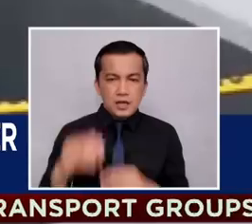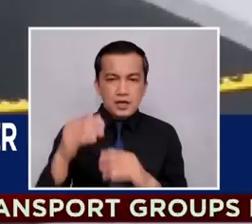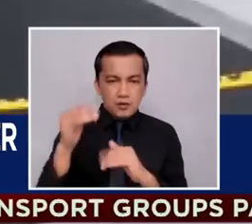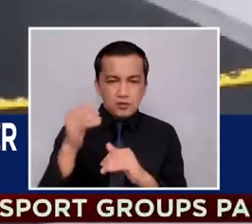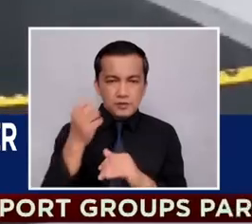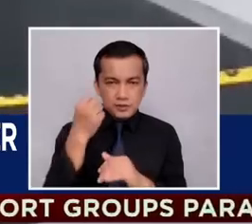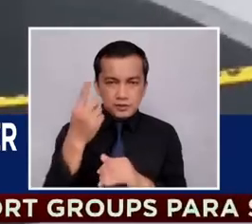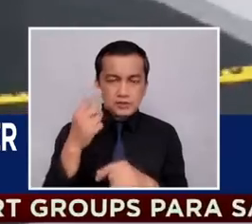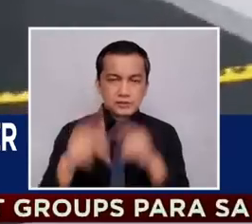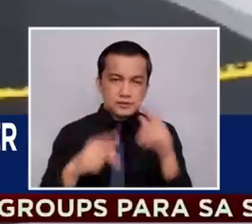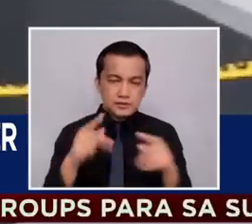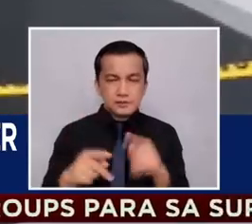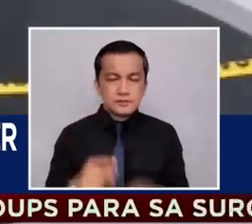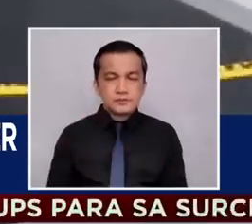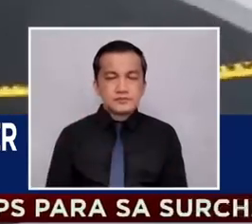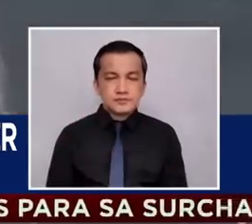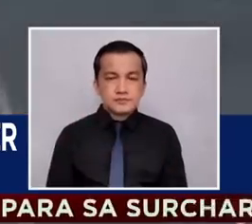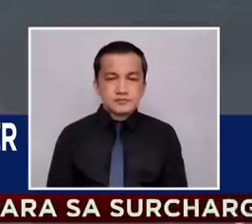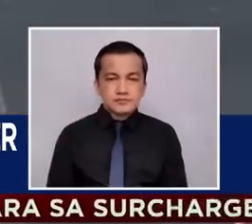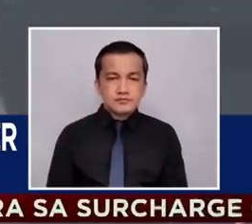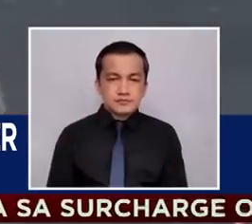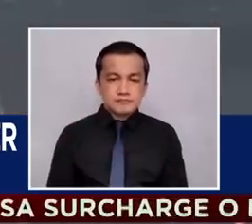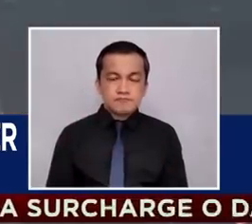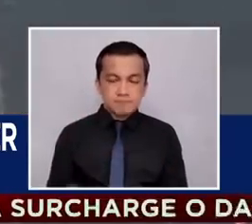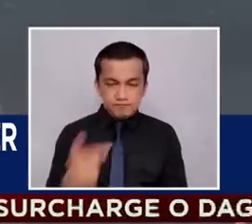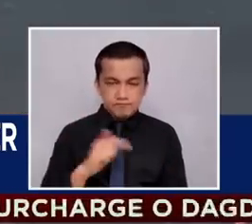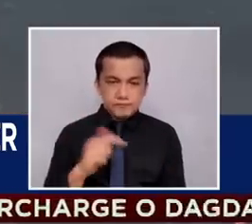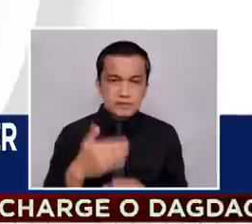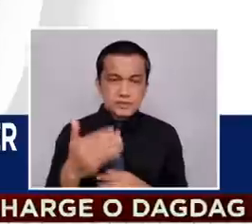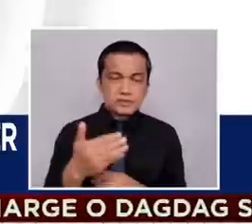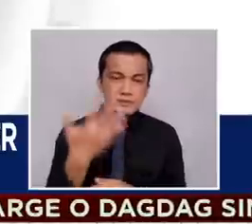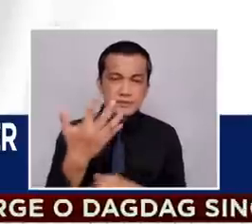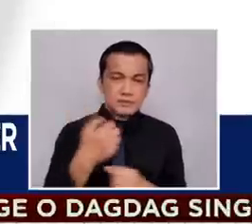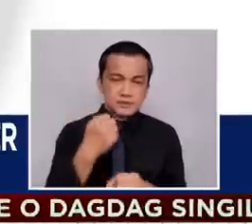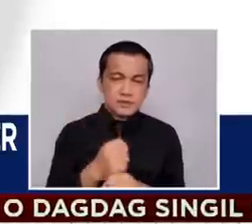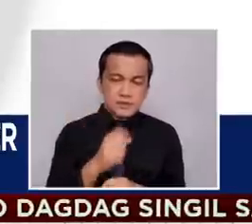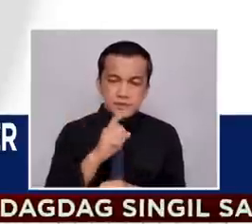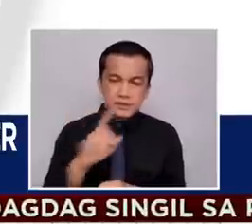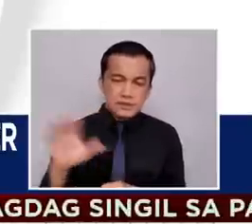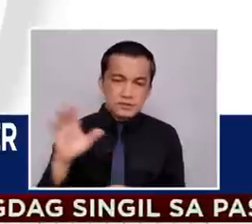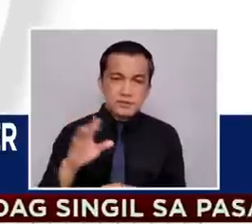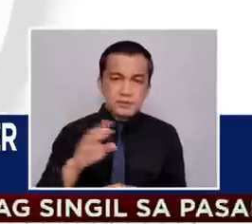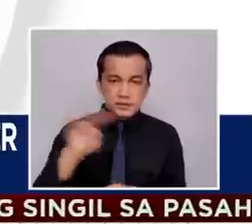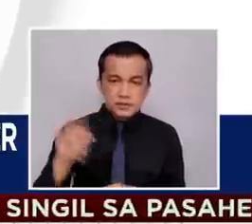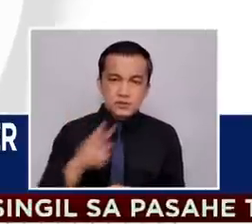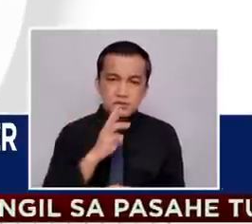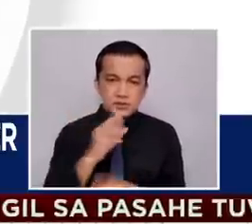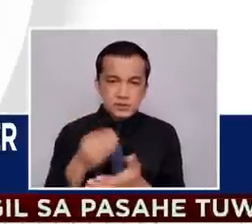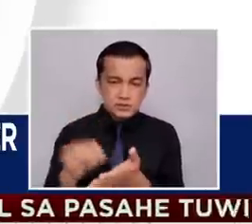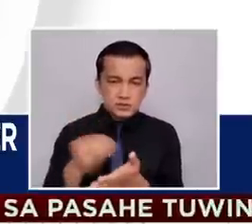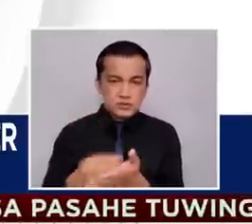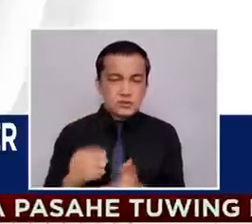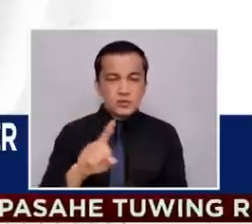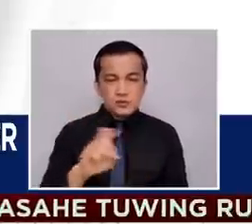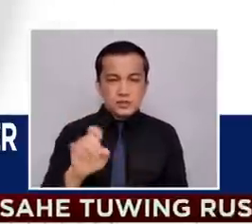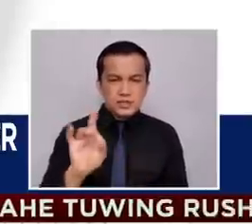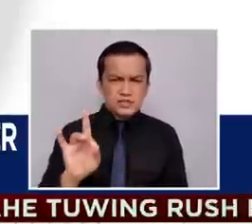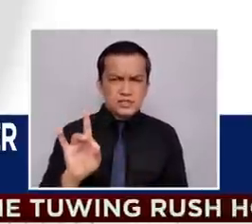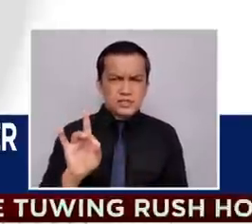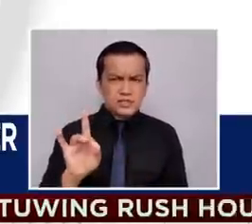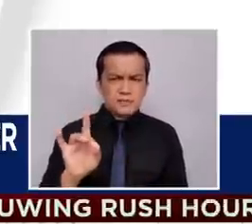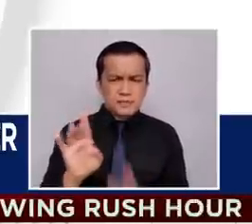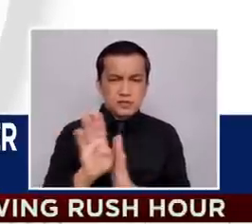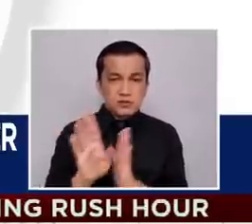publiko. Sa susunod na 5 taon, ang pangako ng Manila Water gagastos na mahigit 180 billion